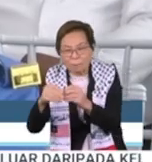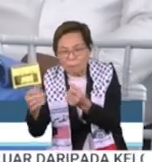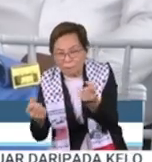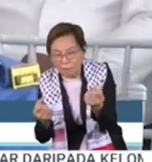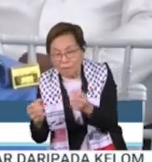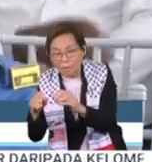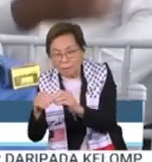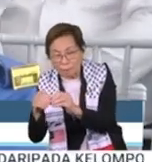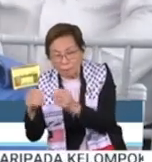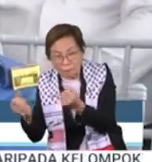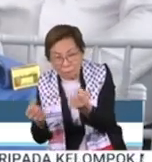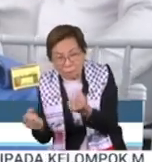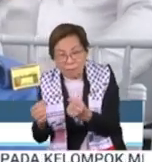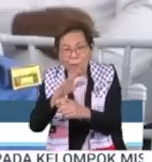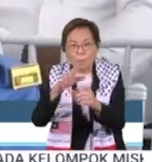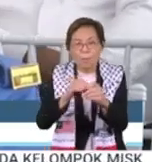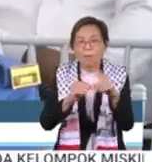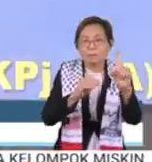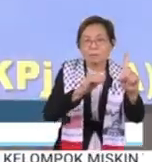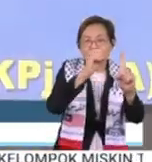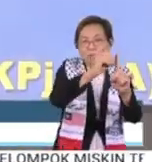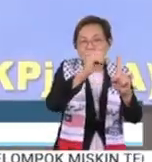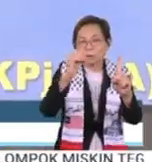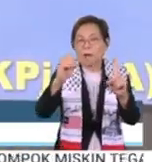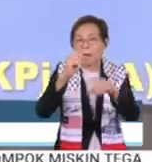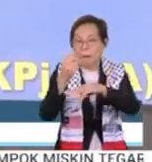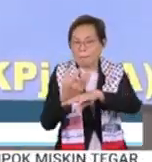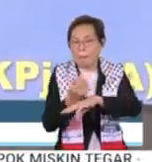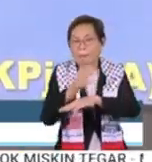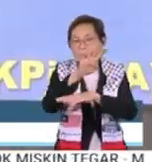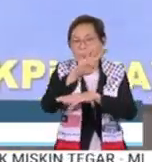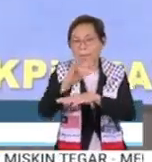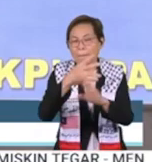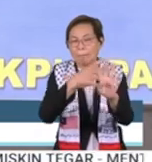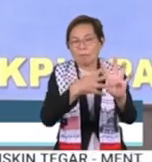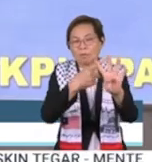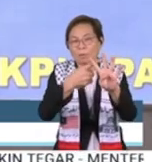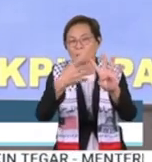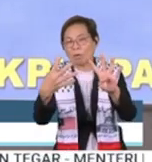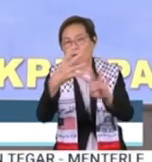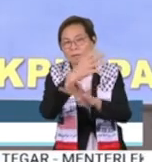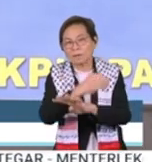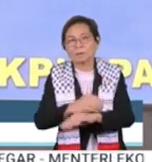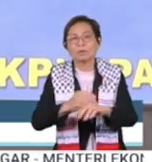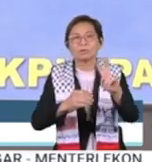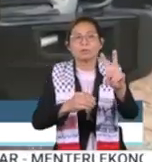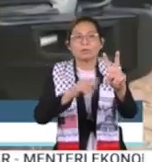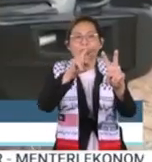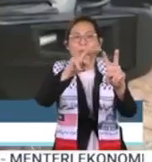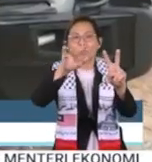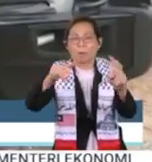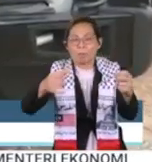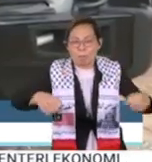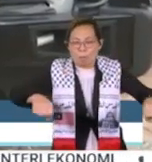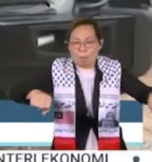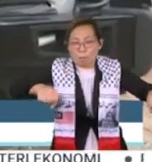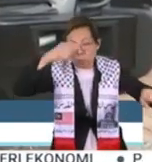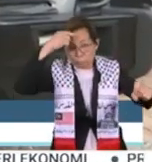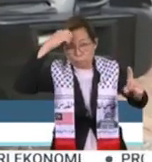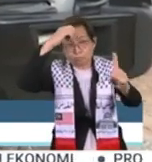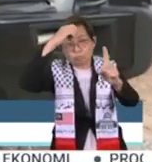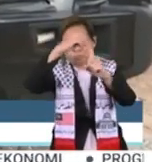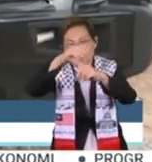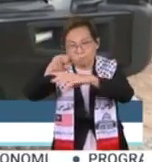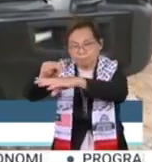darat. Ini termasuk 100 buah ambulans, 46 pacuan 4 roda dan 226 motosikal bagi tujuan